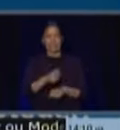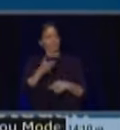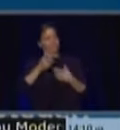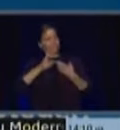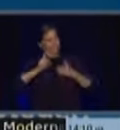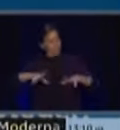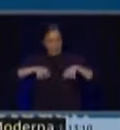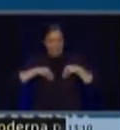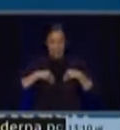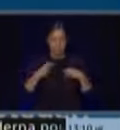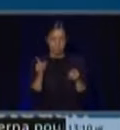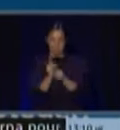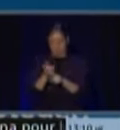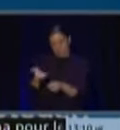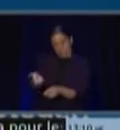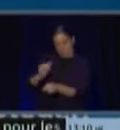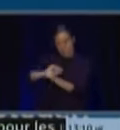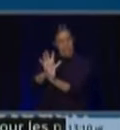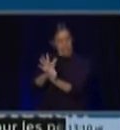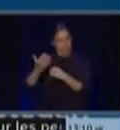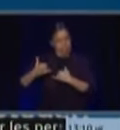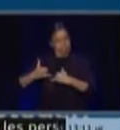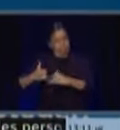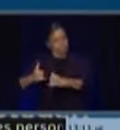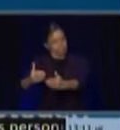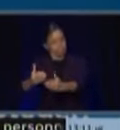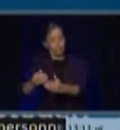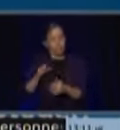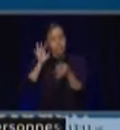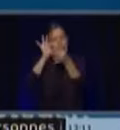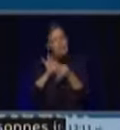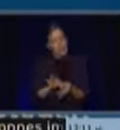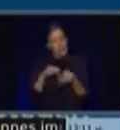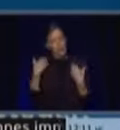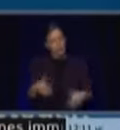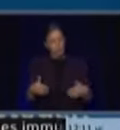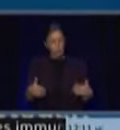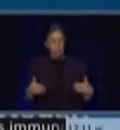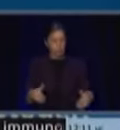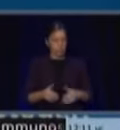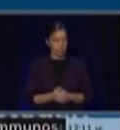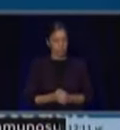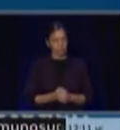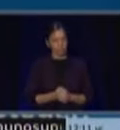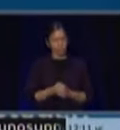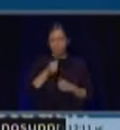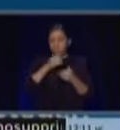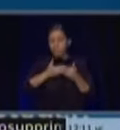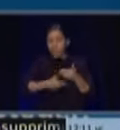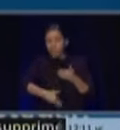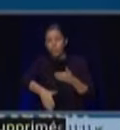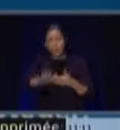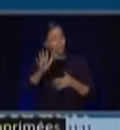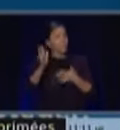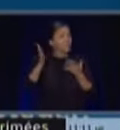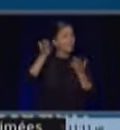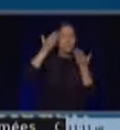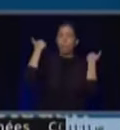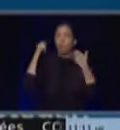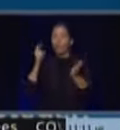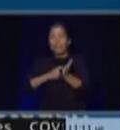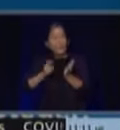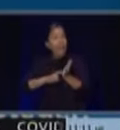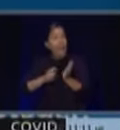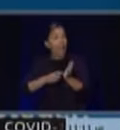vivre avec le virus? Ça veut dire que pour un bon bout de temps,